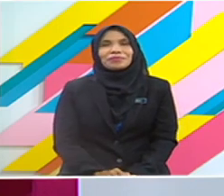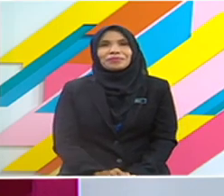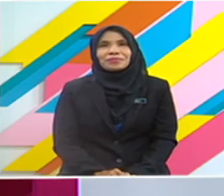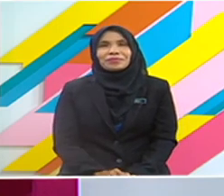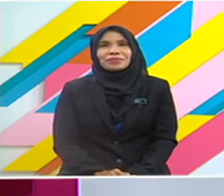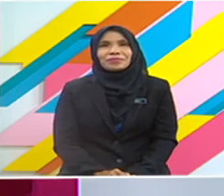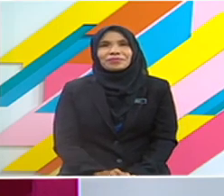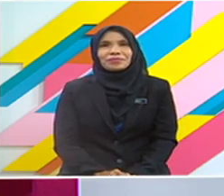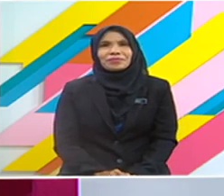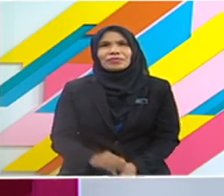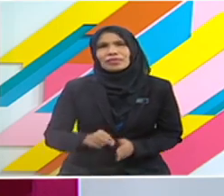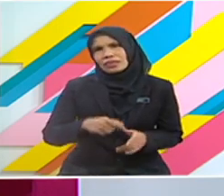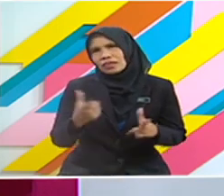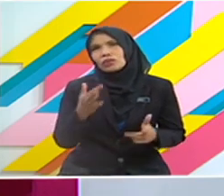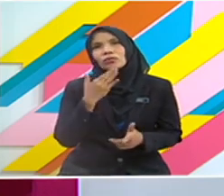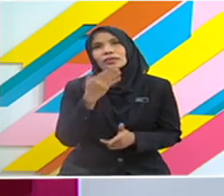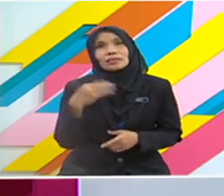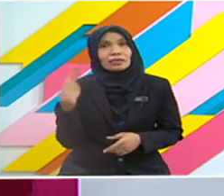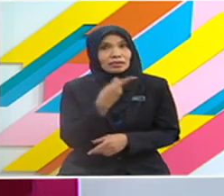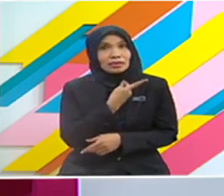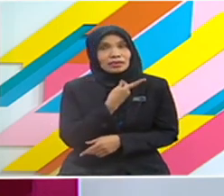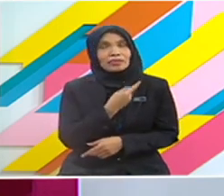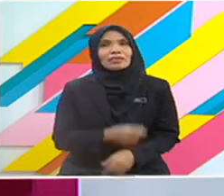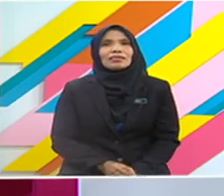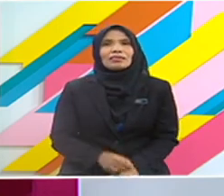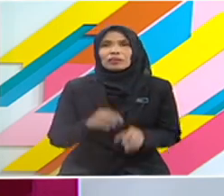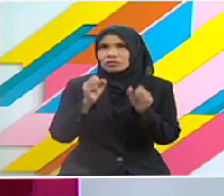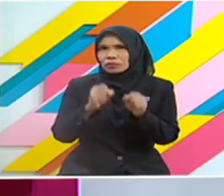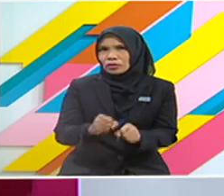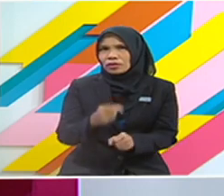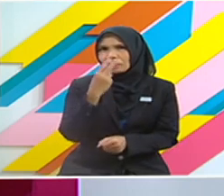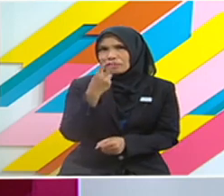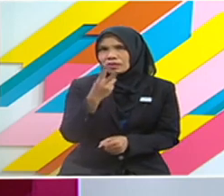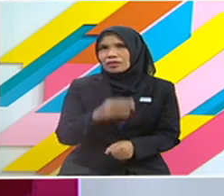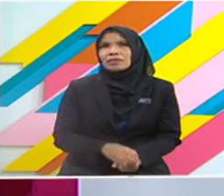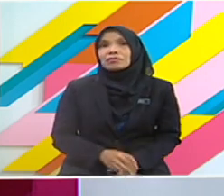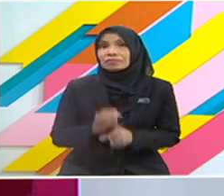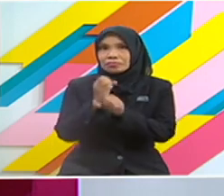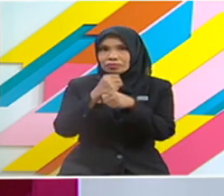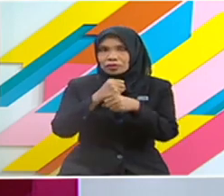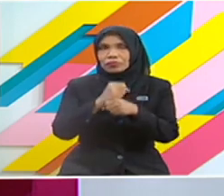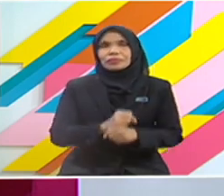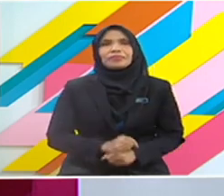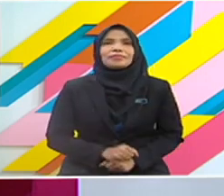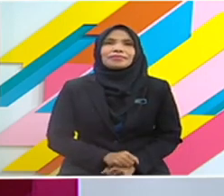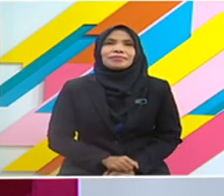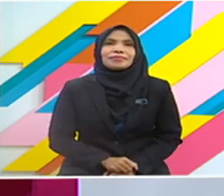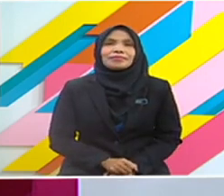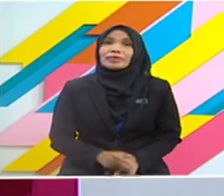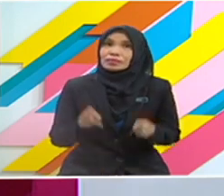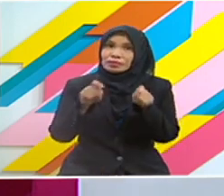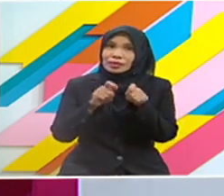bagus. Selain warna, kita juga akan dapat melihat bentuk-bentuk, kepelbagaian bentuk.